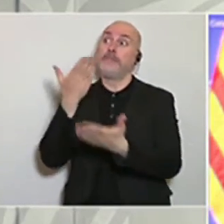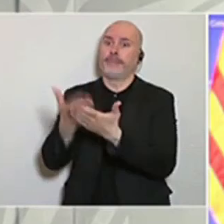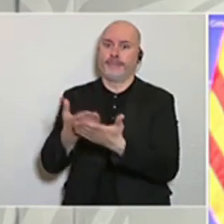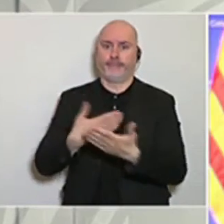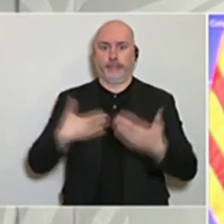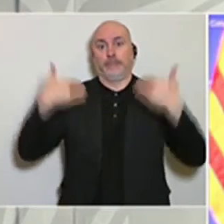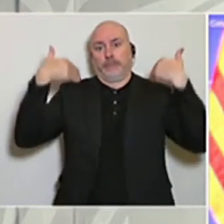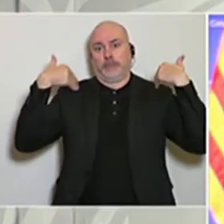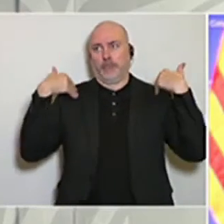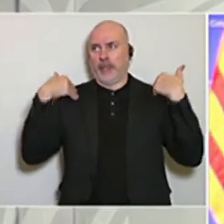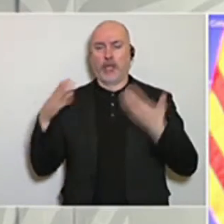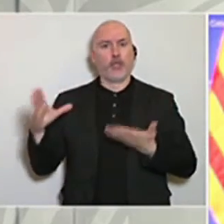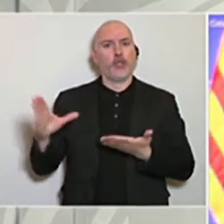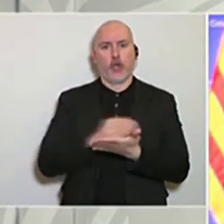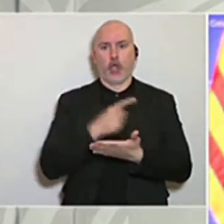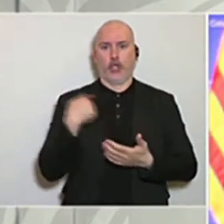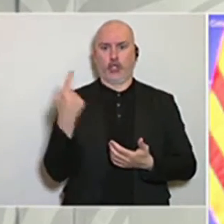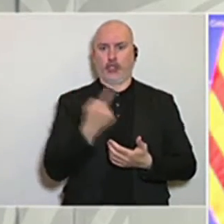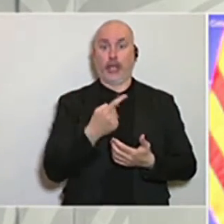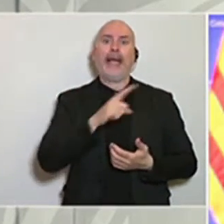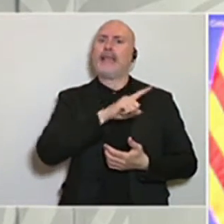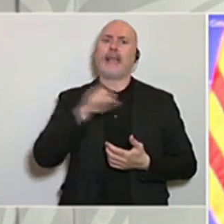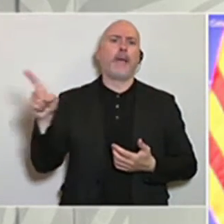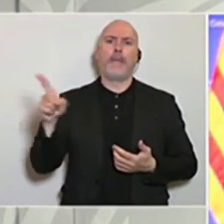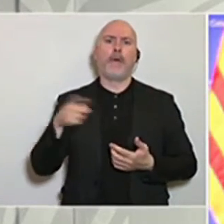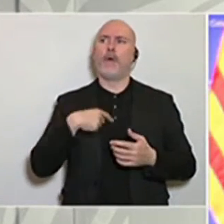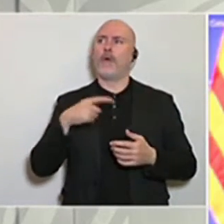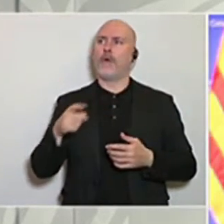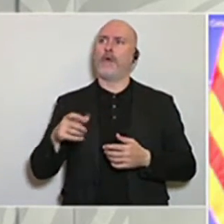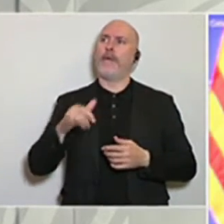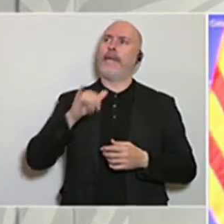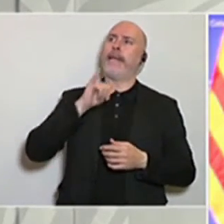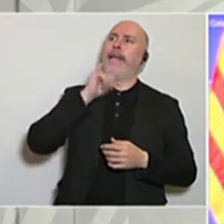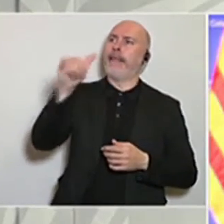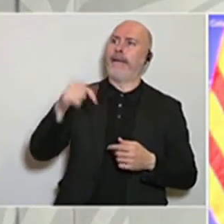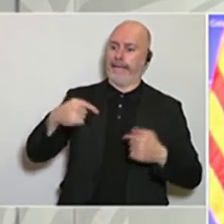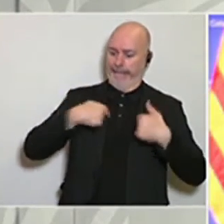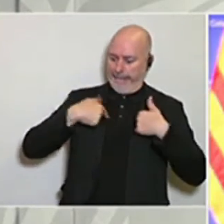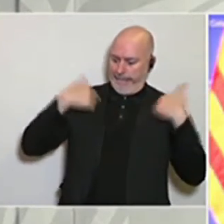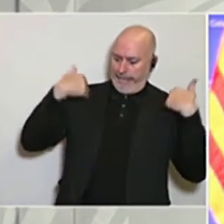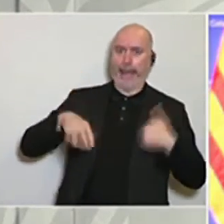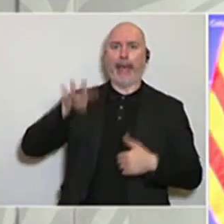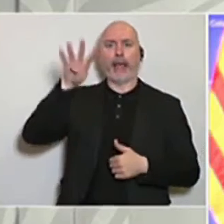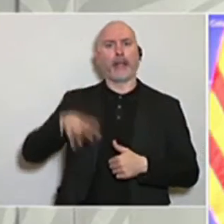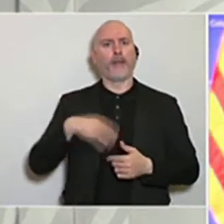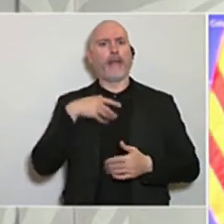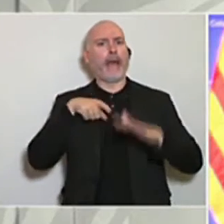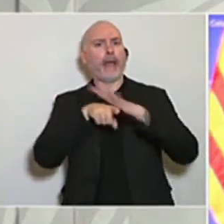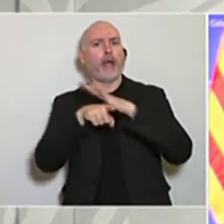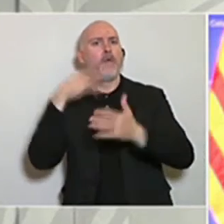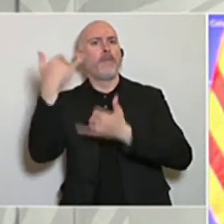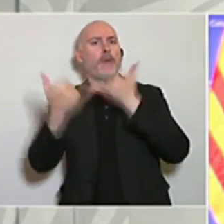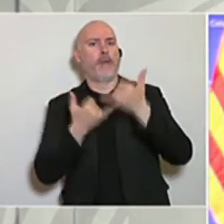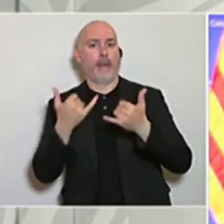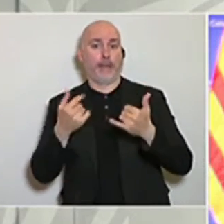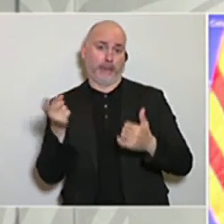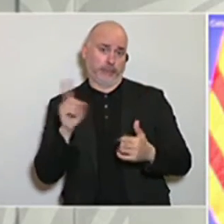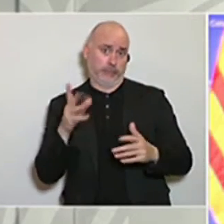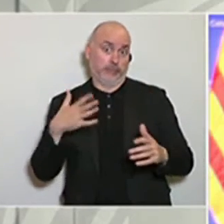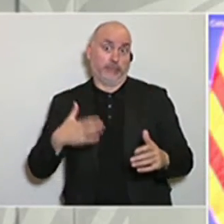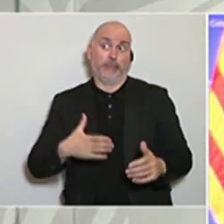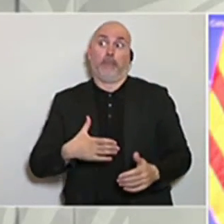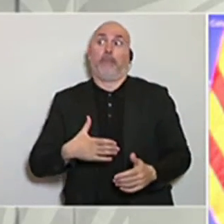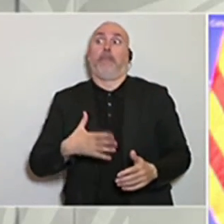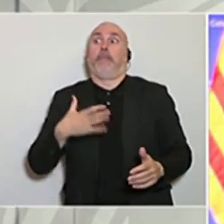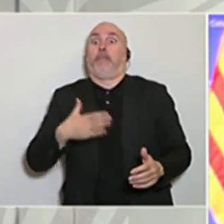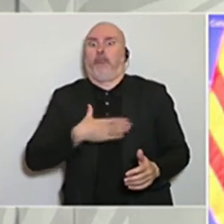todos y que no pues, se acuse al gobierno de Cataluña de problemas de gestión, porque quizás en este caso el problema